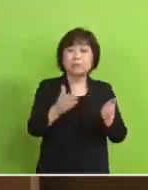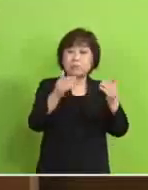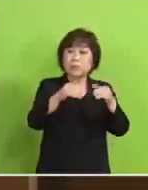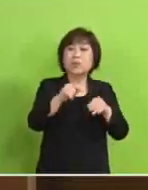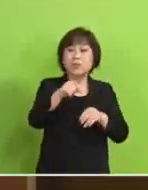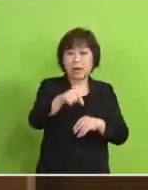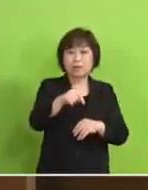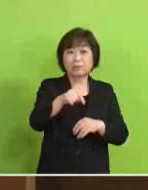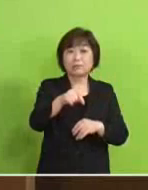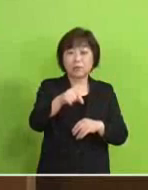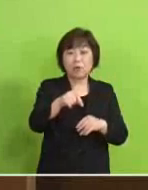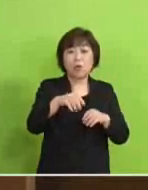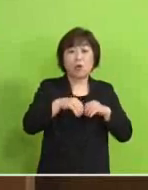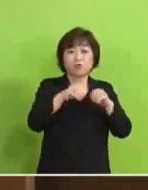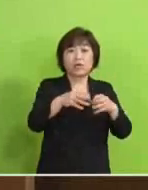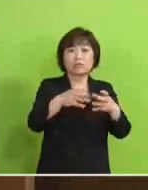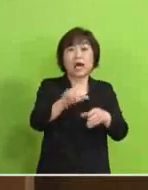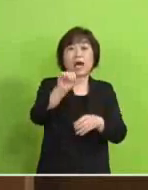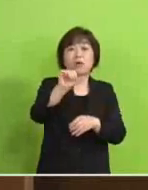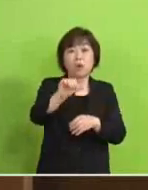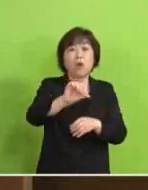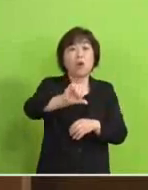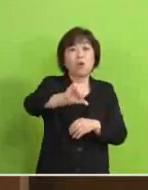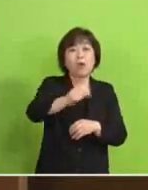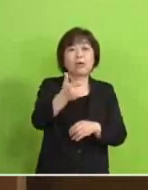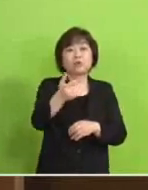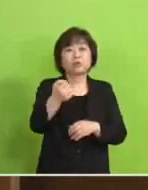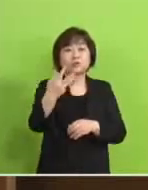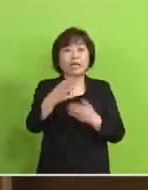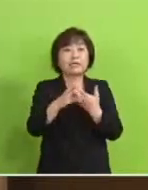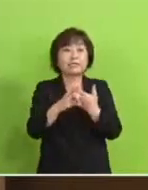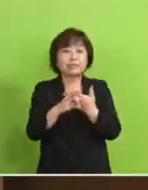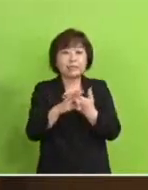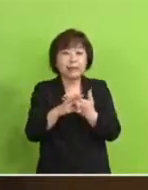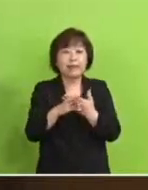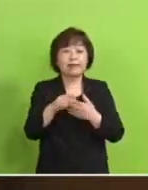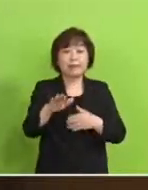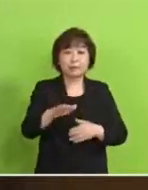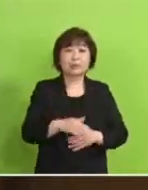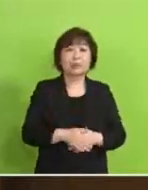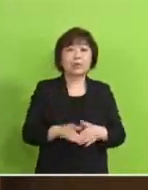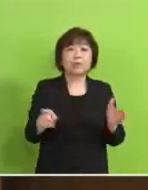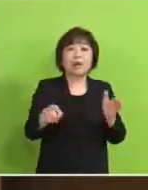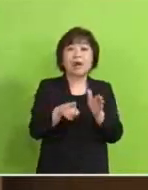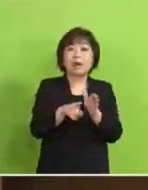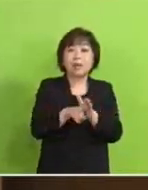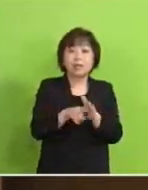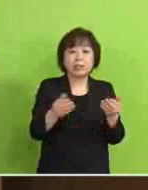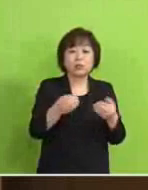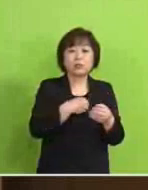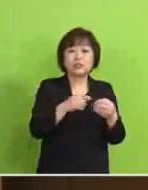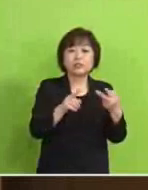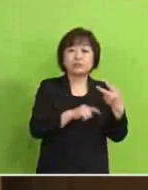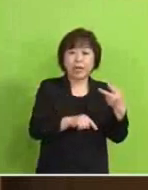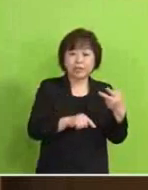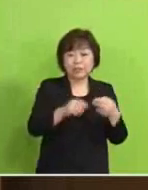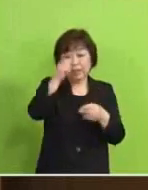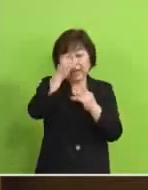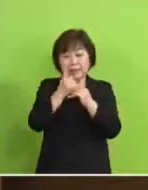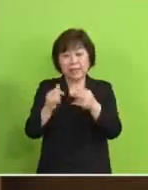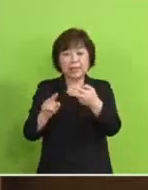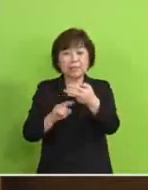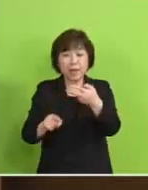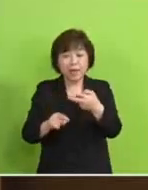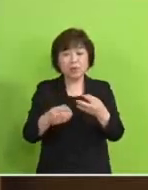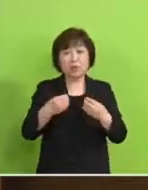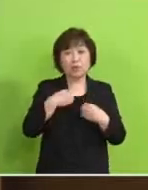関のクラスター5、563事例でございます。これまでに職員2名、患者2名